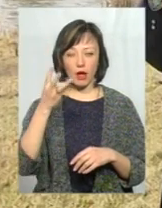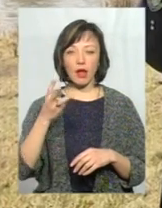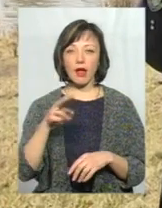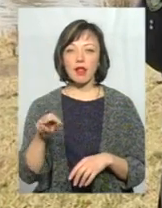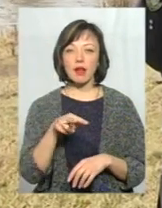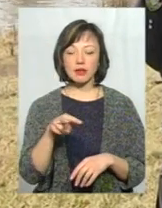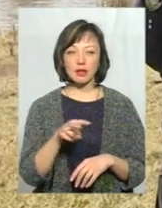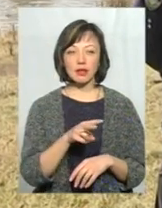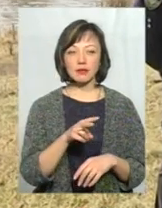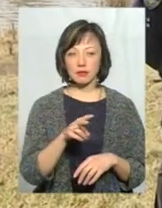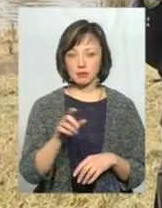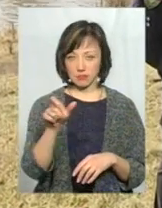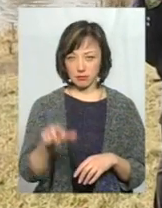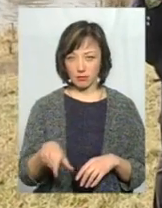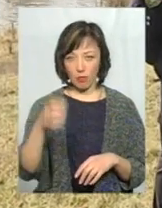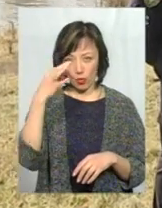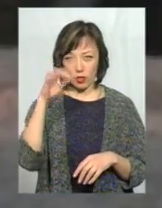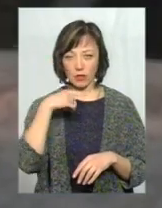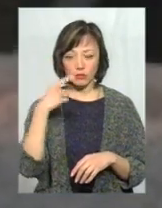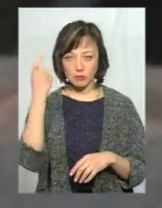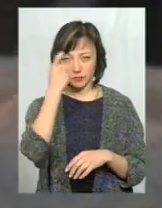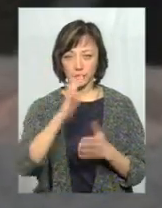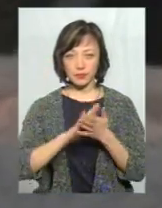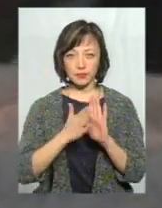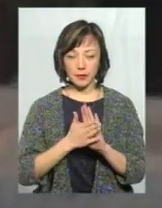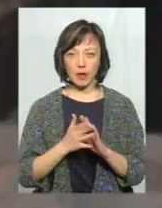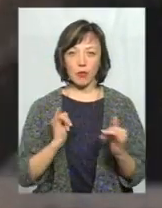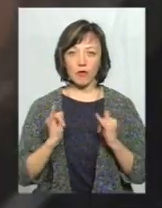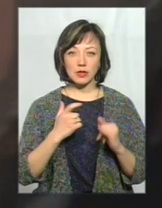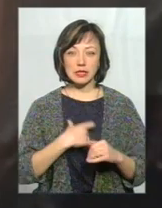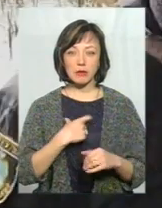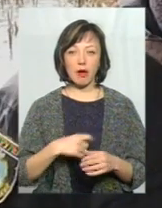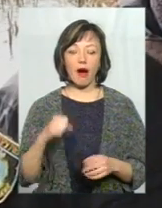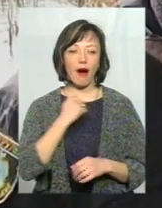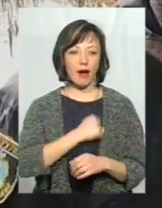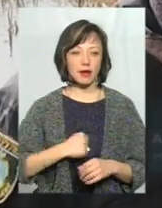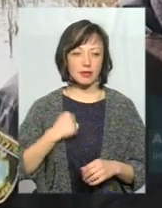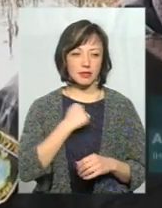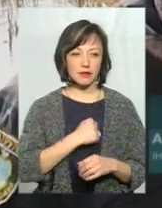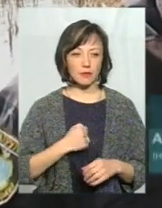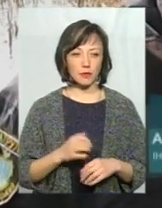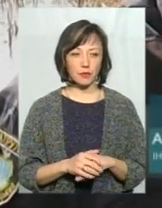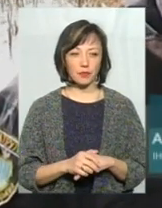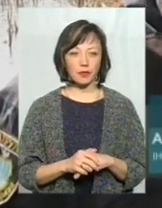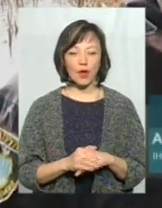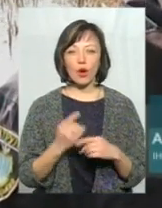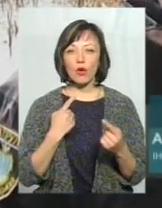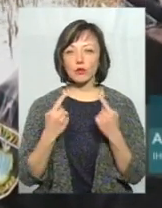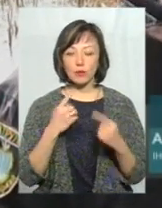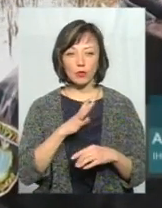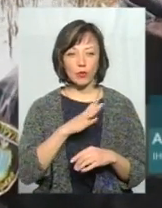Лейтенант Андрій Квицень каже, чоловік перебував у стані алкогольного сп'яніння і поводив себе агресивно. З розмови у чоловіка певні